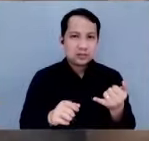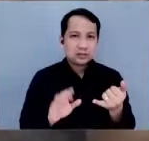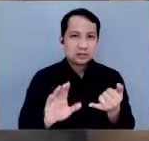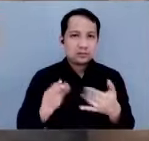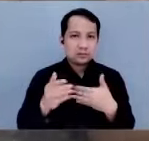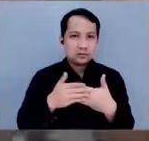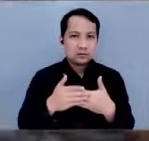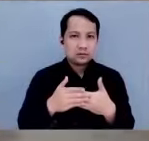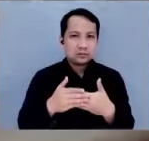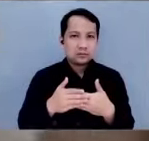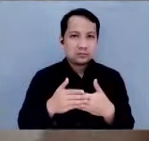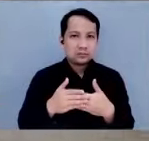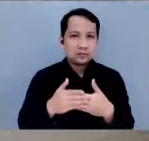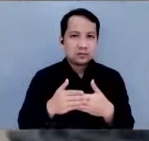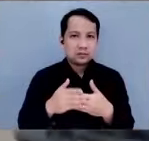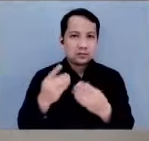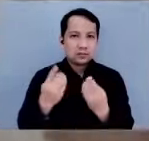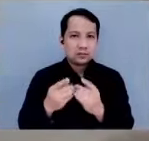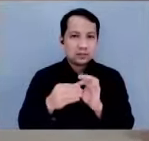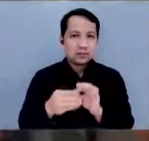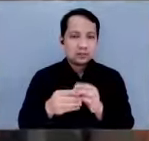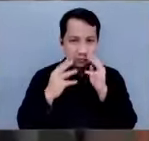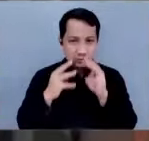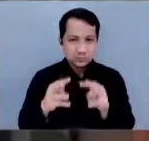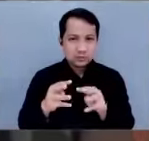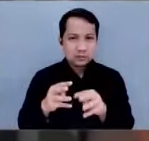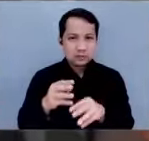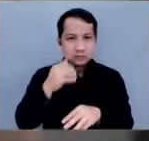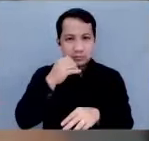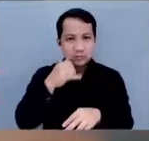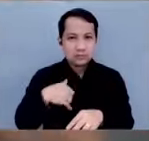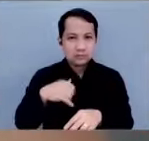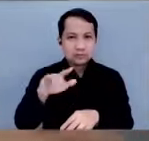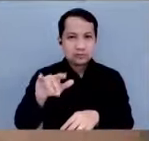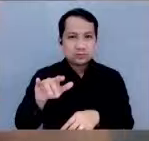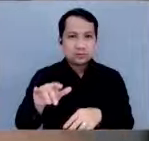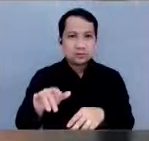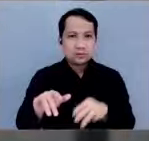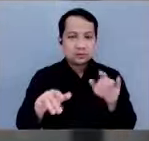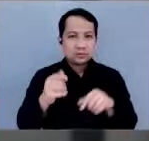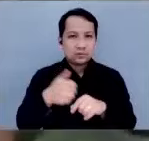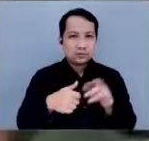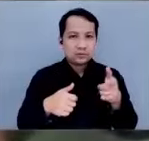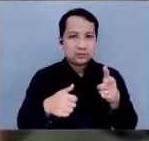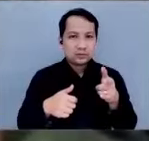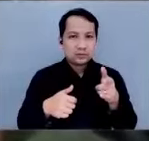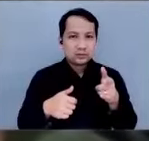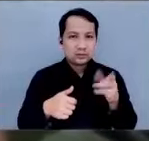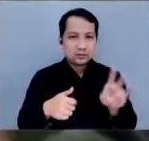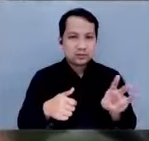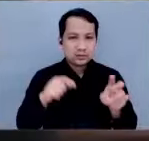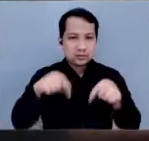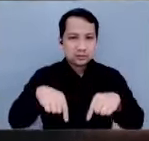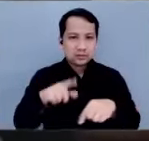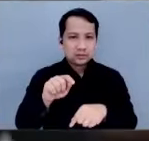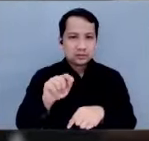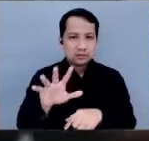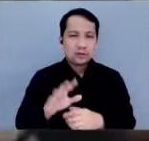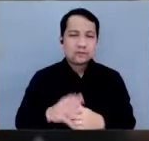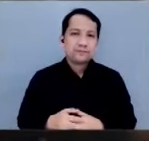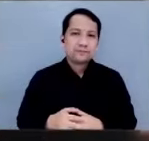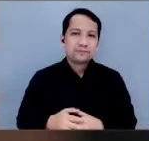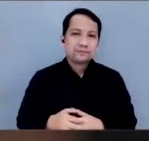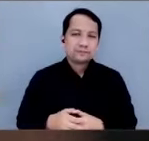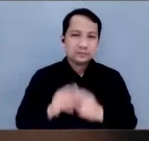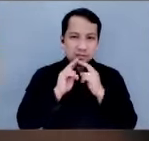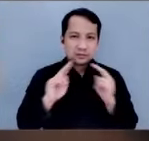legit Dabarkads. Mapapanood yan sa March 25 hanggang March 27 dito sa TV5.